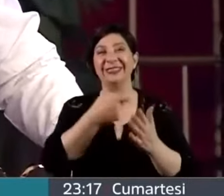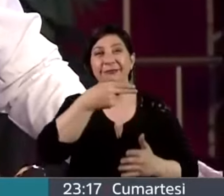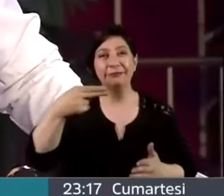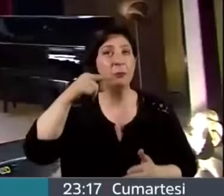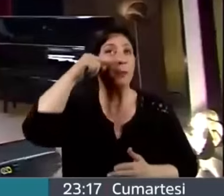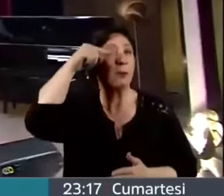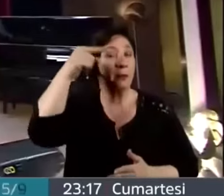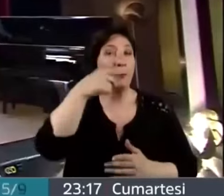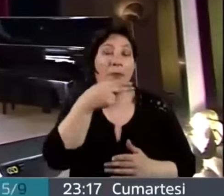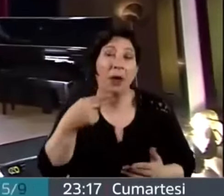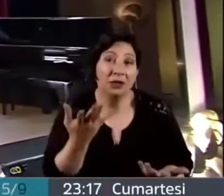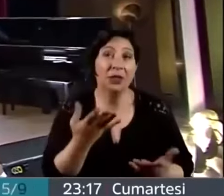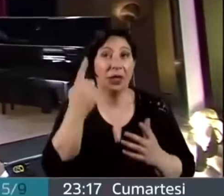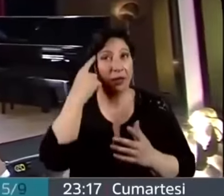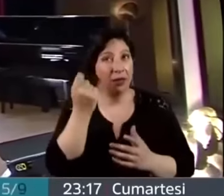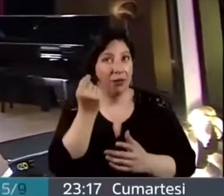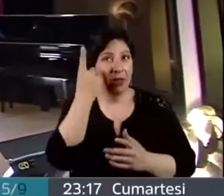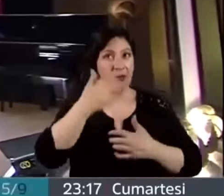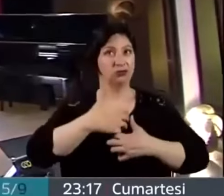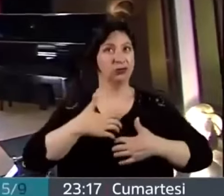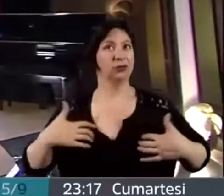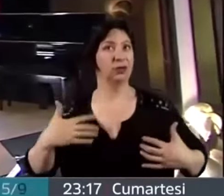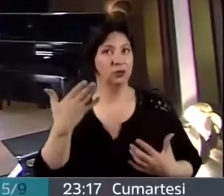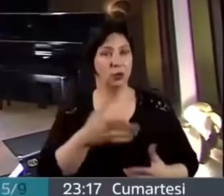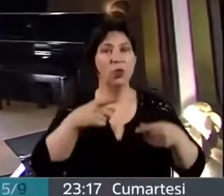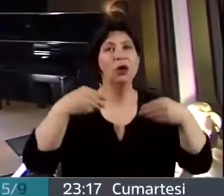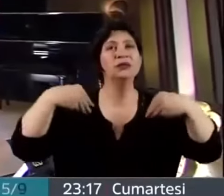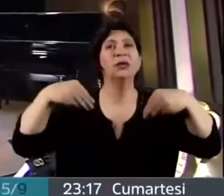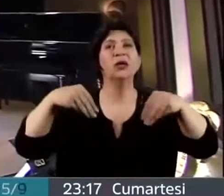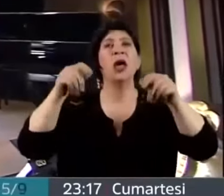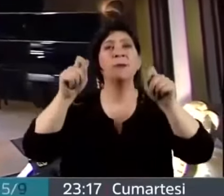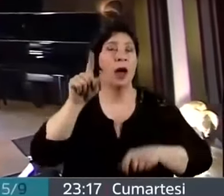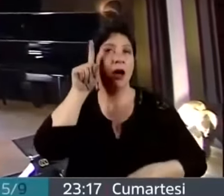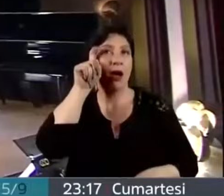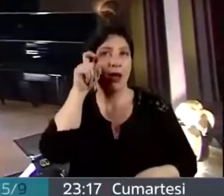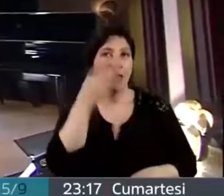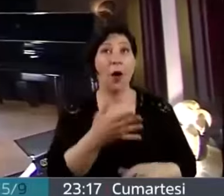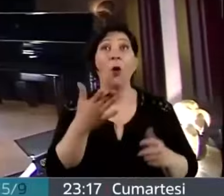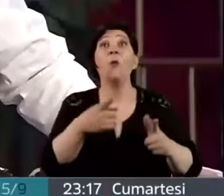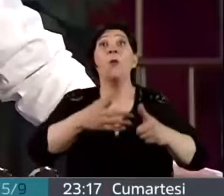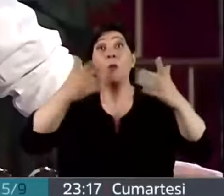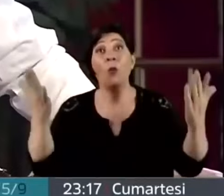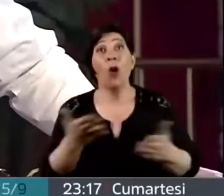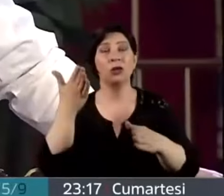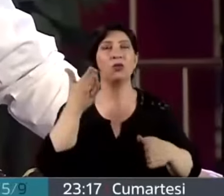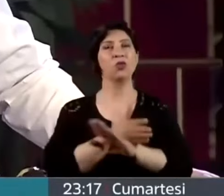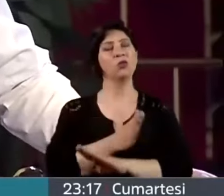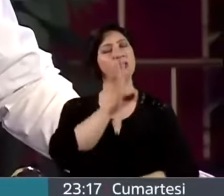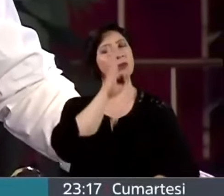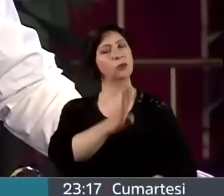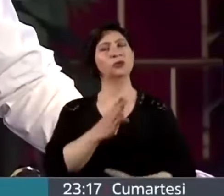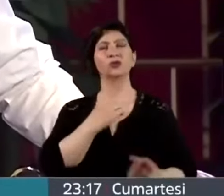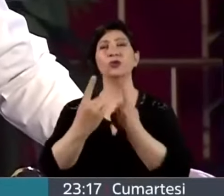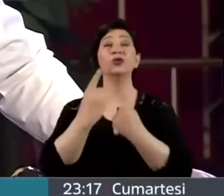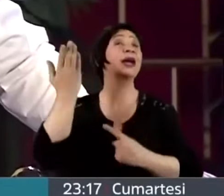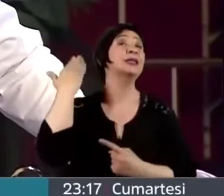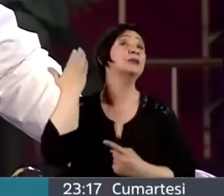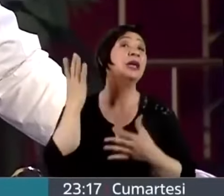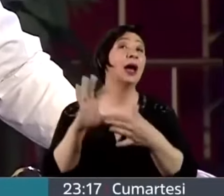markası, kozmetik markası yaratabilecek kadar cesur, bunları satabilecek kadar akıllı, bu kadar doğru konuşuyor geçmişle